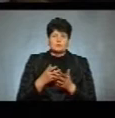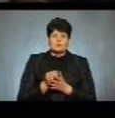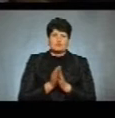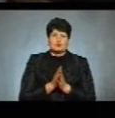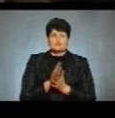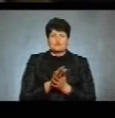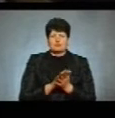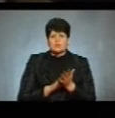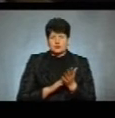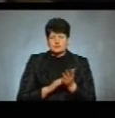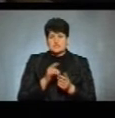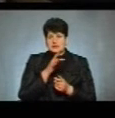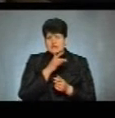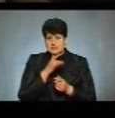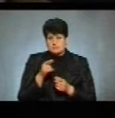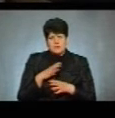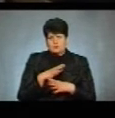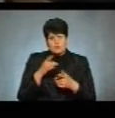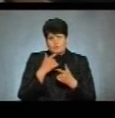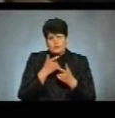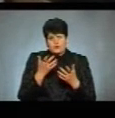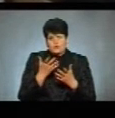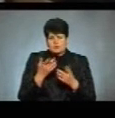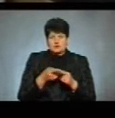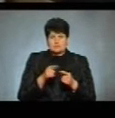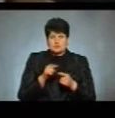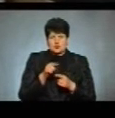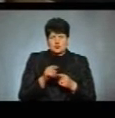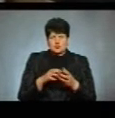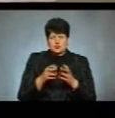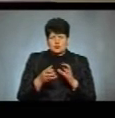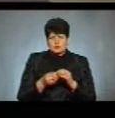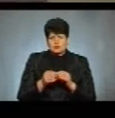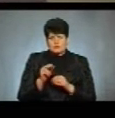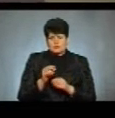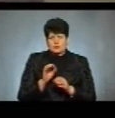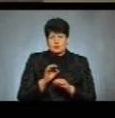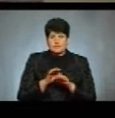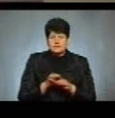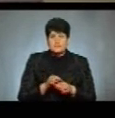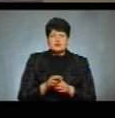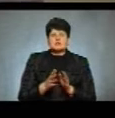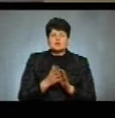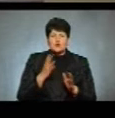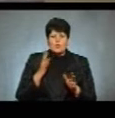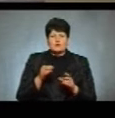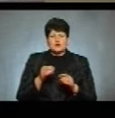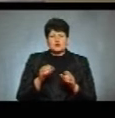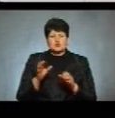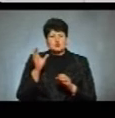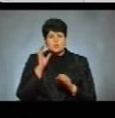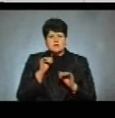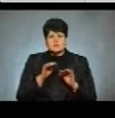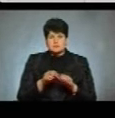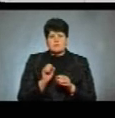проведення експертизи, оскільки не була повідомлена належним чином про її суму і дату проведення. Чергове слухання справи суддя Андрій Баранюк призначив